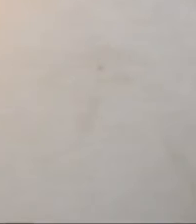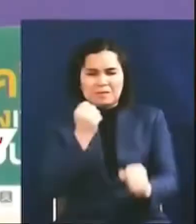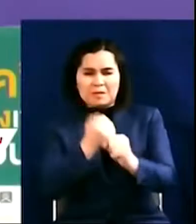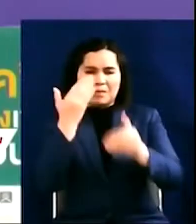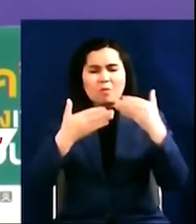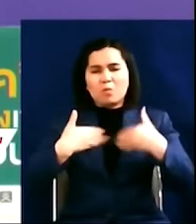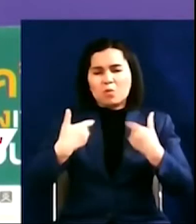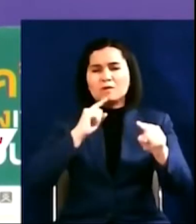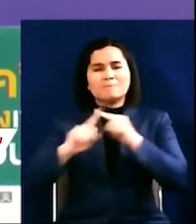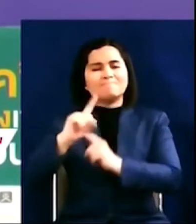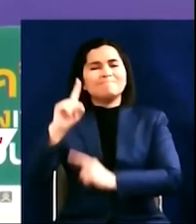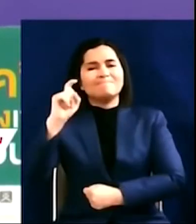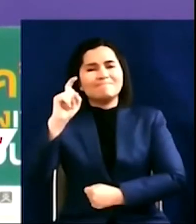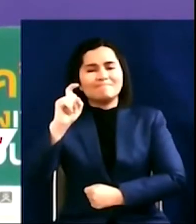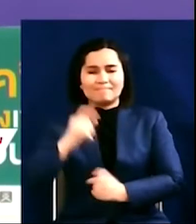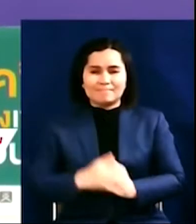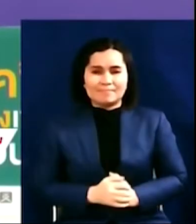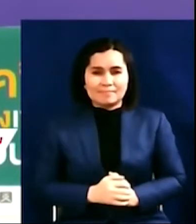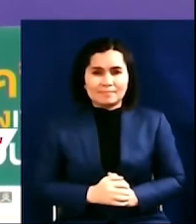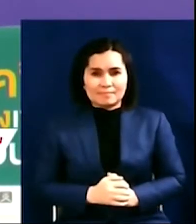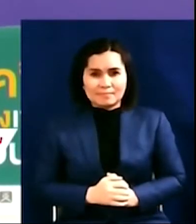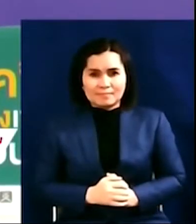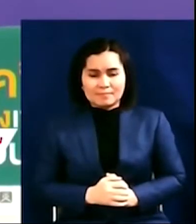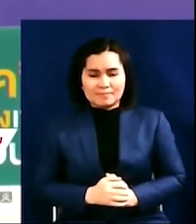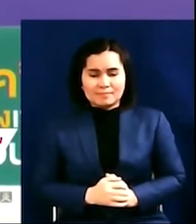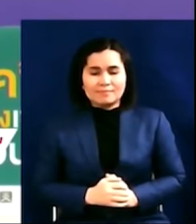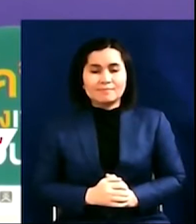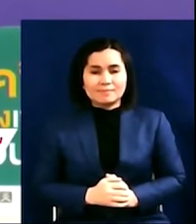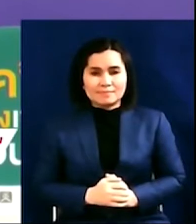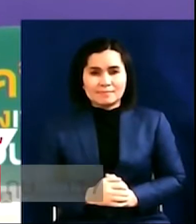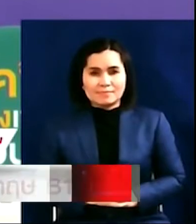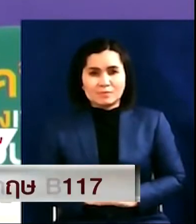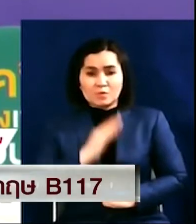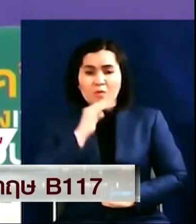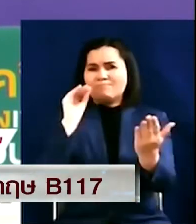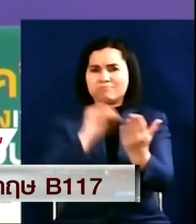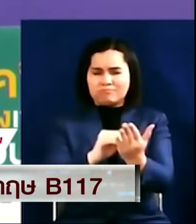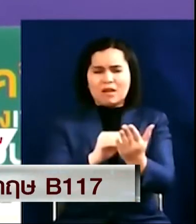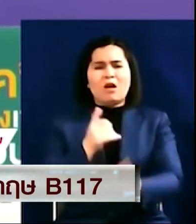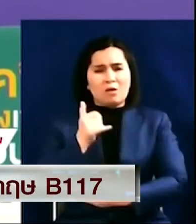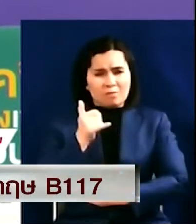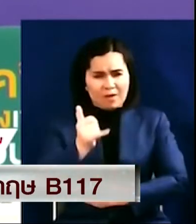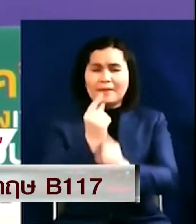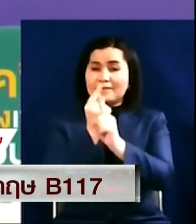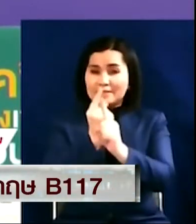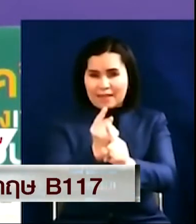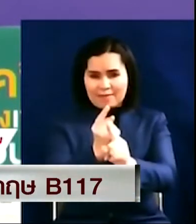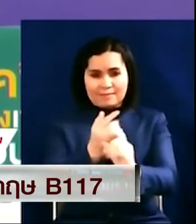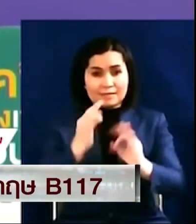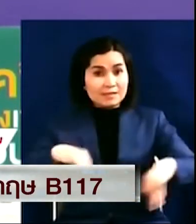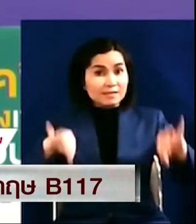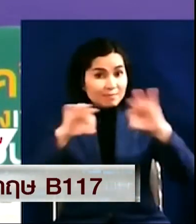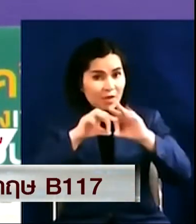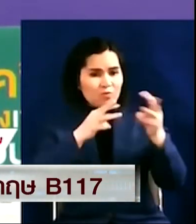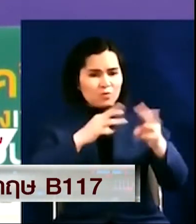ท่าทางสัตว์อาจารย์ iPadยงภู่วรวรรณหัวหน้าส่วนเชี่ยวชาญเฉพาะทางด้านไวรัสวิทยาคลินิกจากคณะแพทยศาสตร์จุฬาฯ